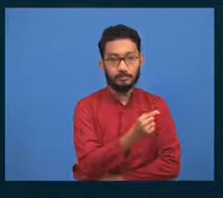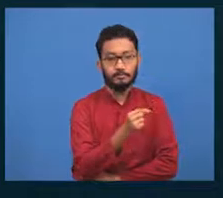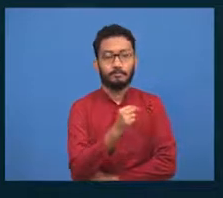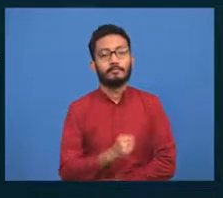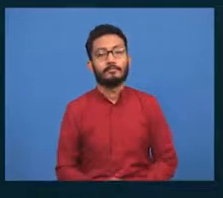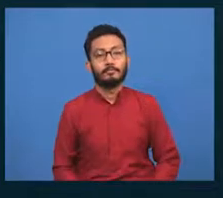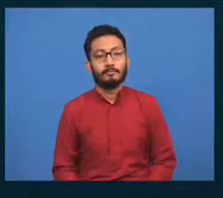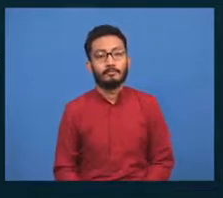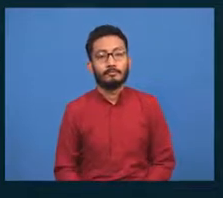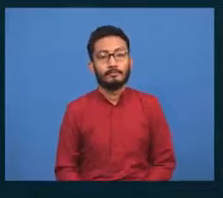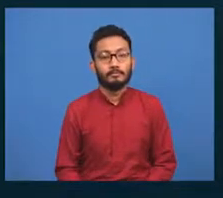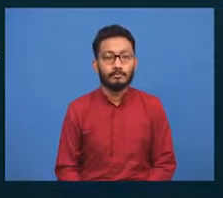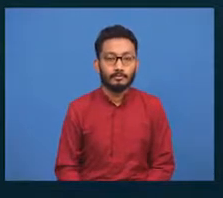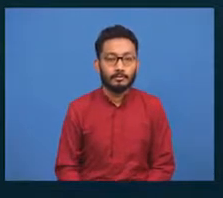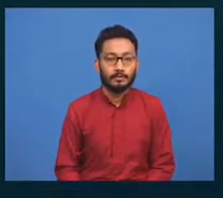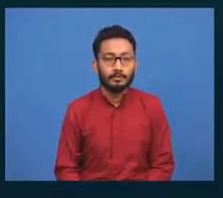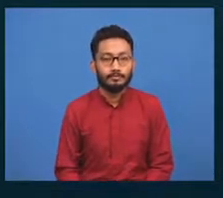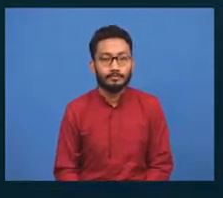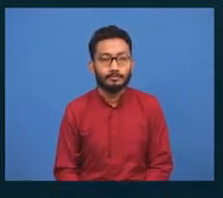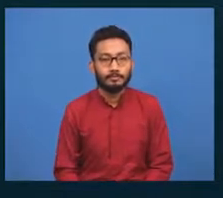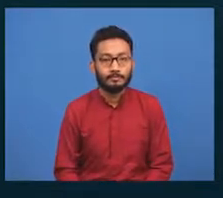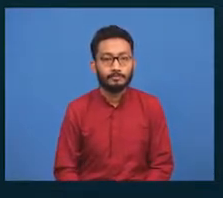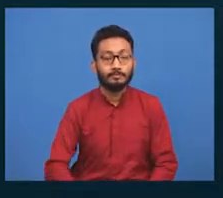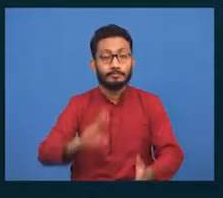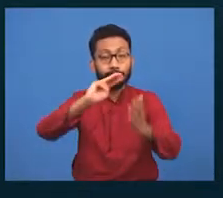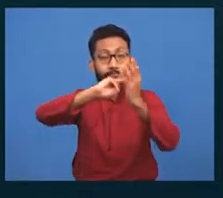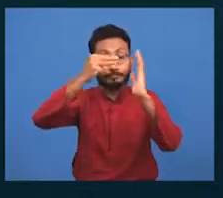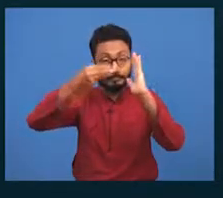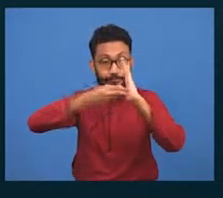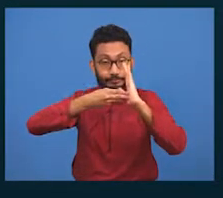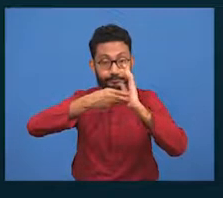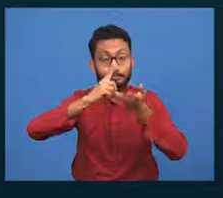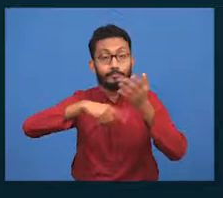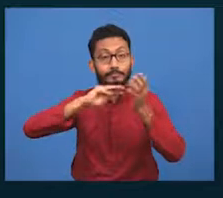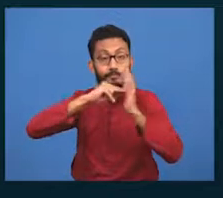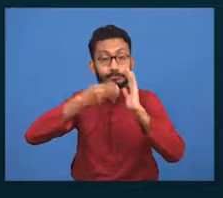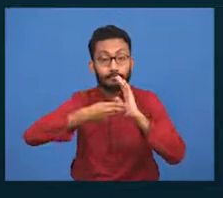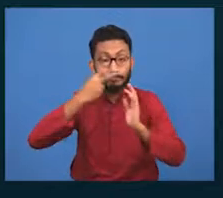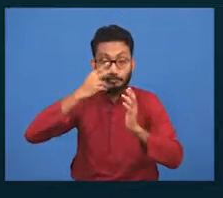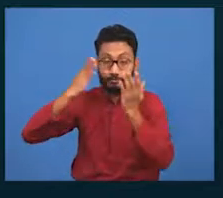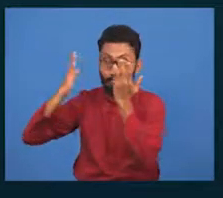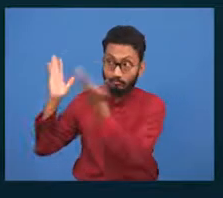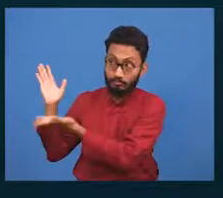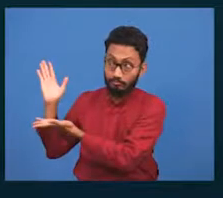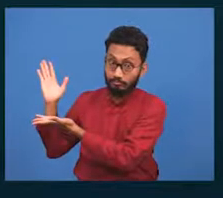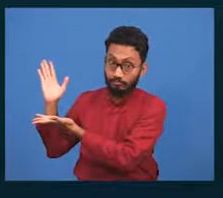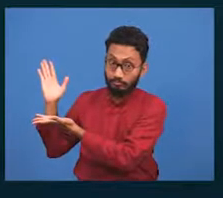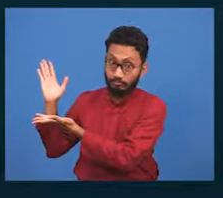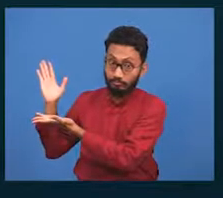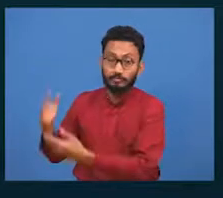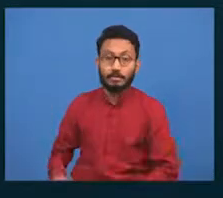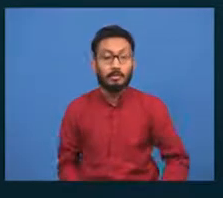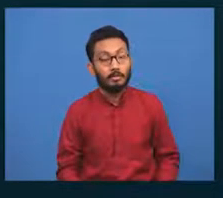يَكْفُرُونَ. Sadaqallahul azim. Apa maksudnya murid-murid? Maksudnya ialah, dan